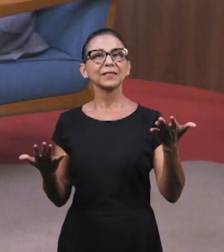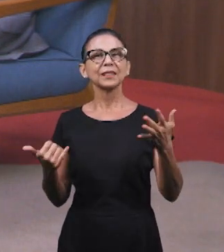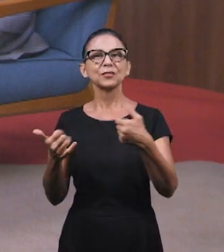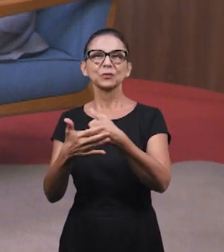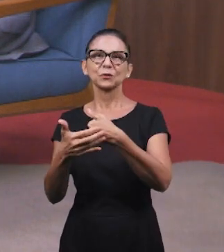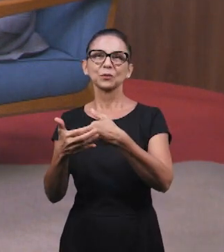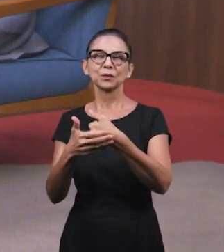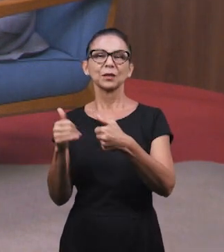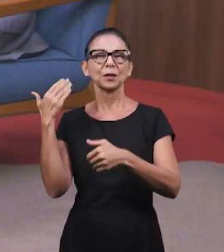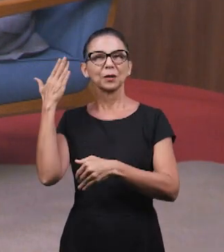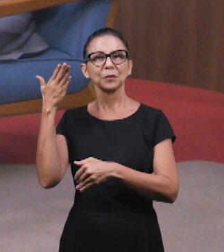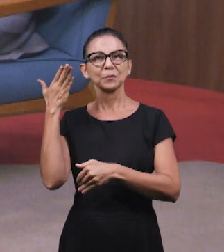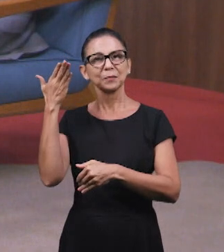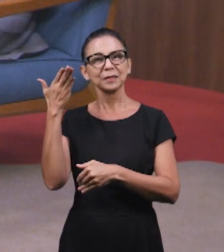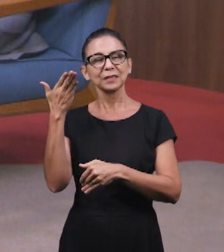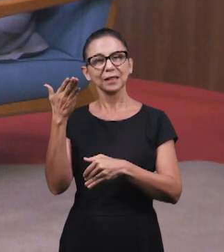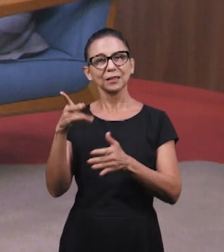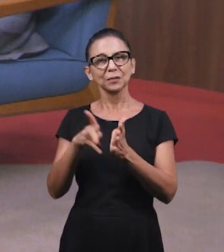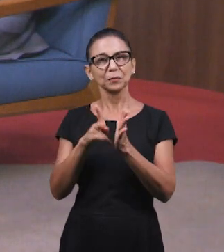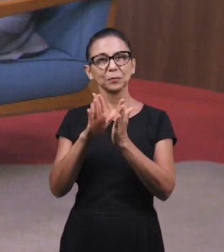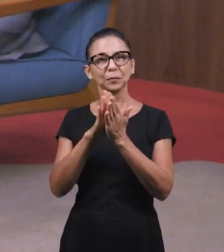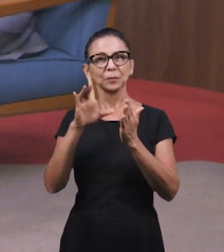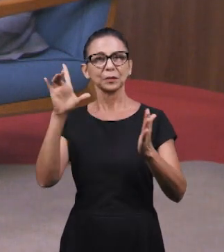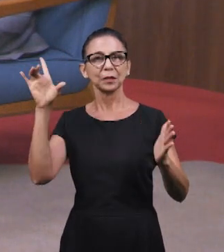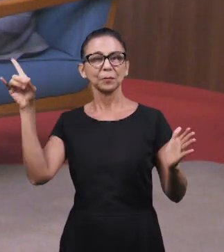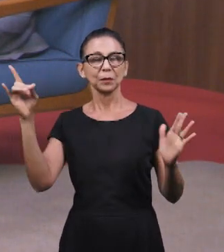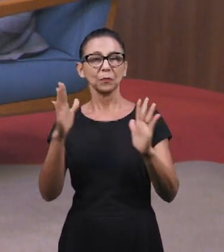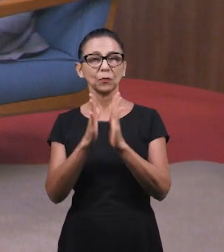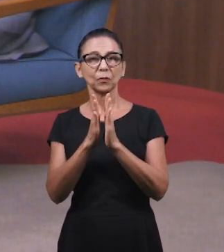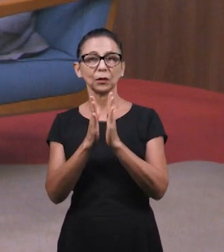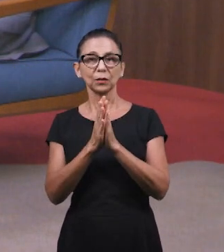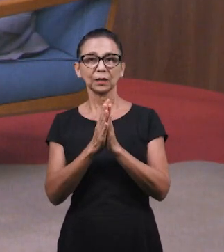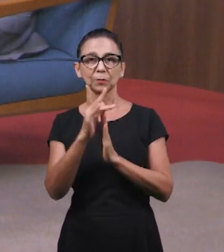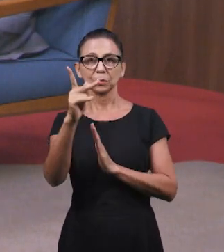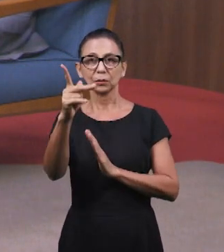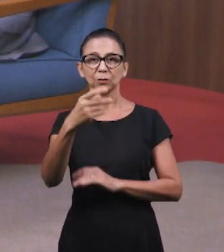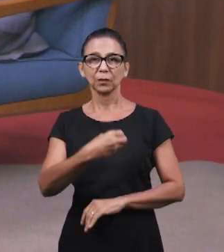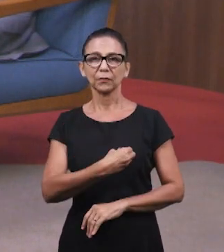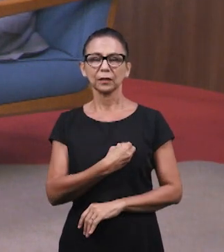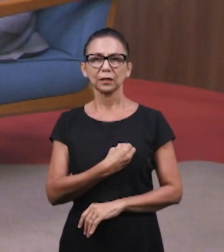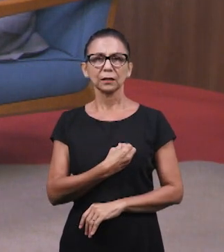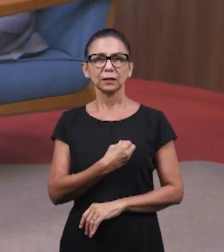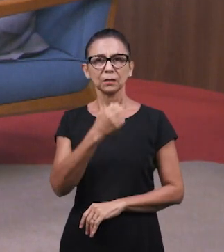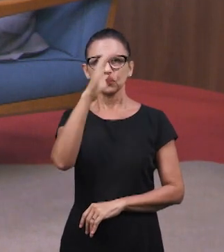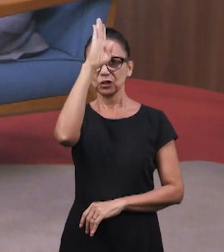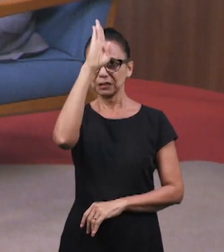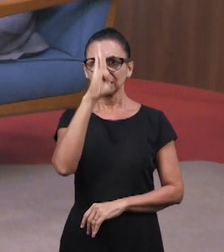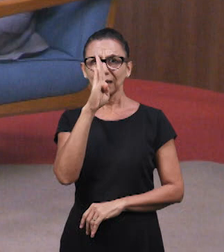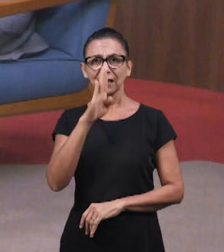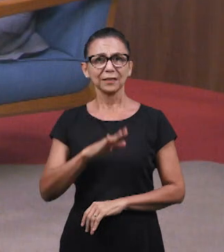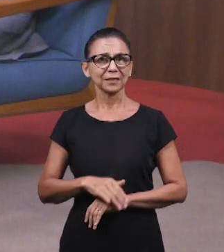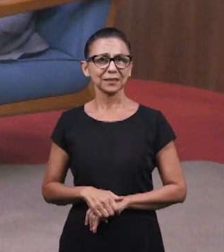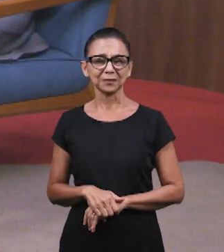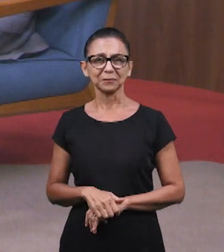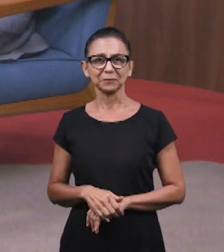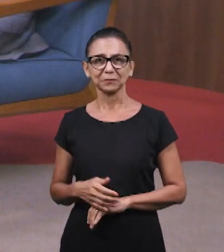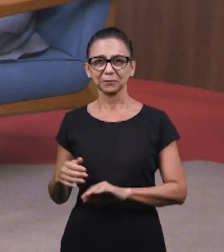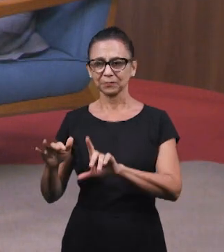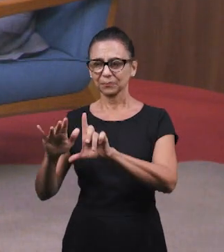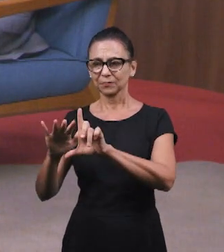répondre va transmettre une parole de la part du Seigneur pour votre vie, va prier pour vous. Tout cela complètement